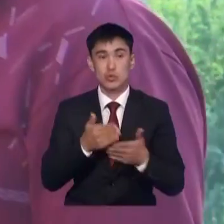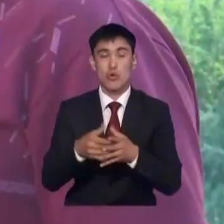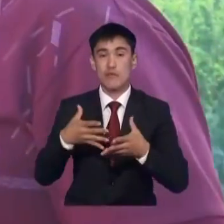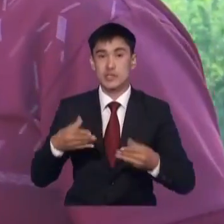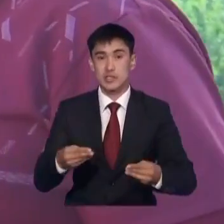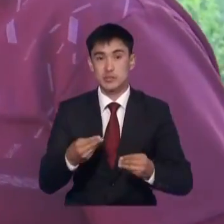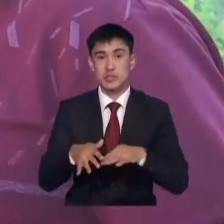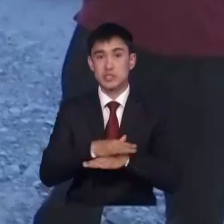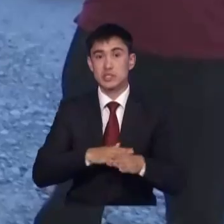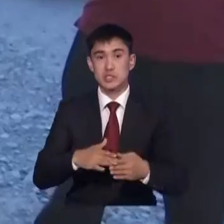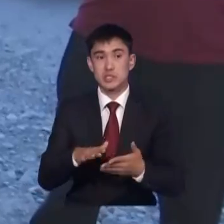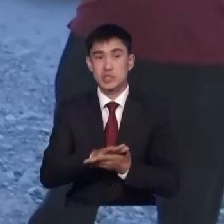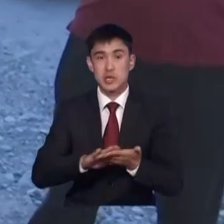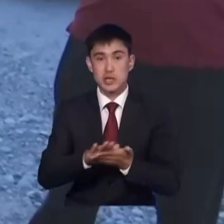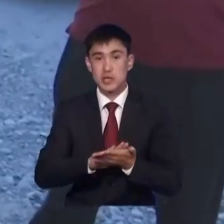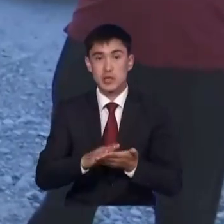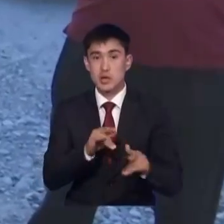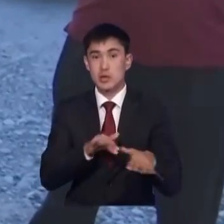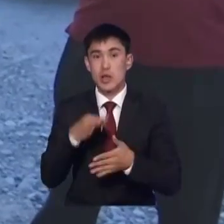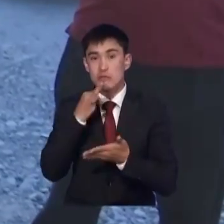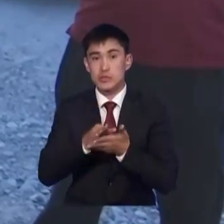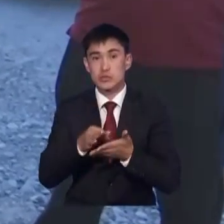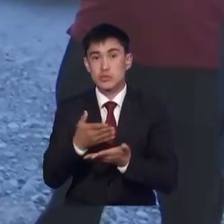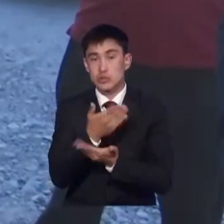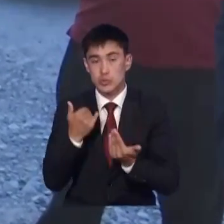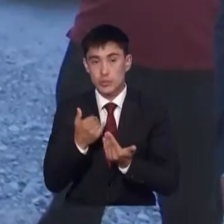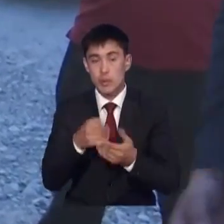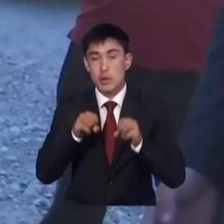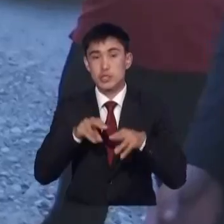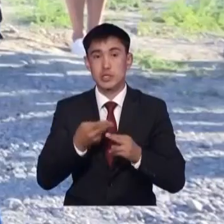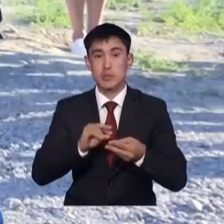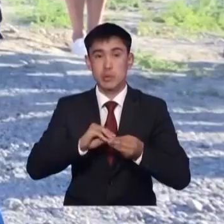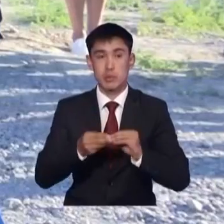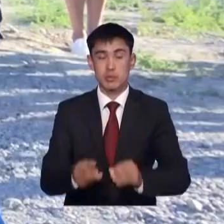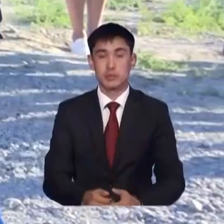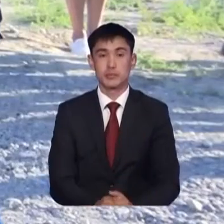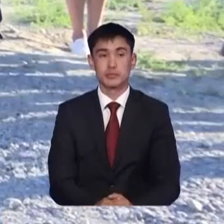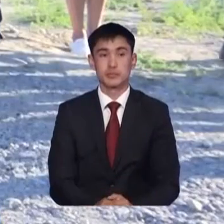тех пор жители не видели Никаких действий со стороны ответственных учреждений по решению данной